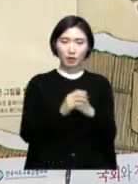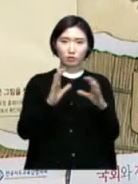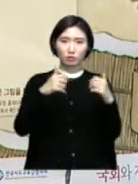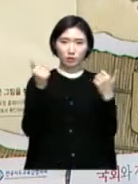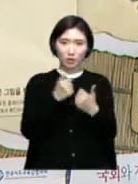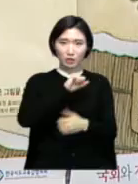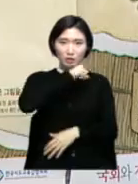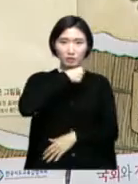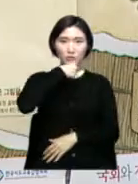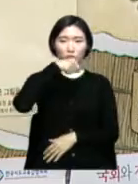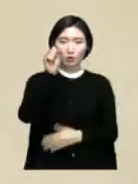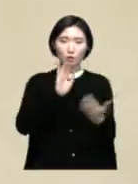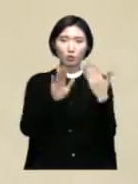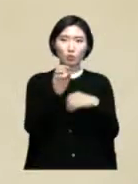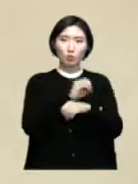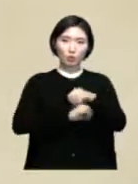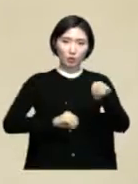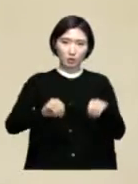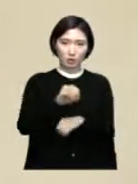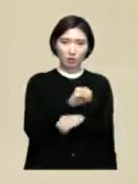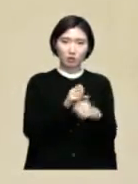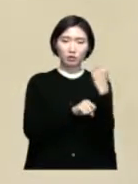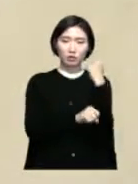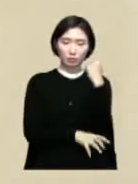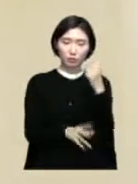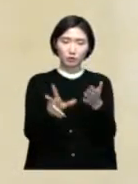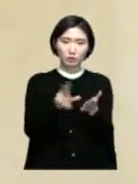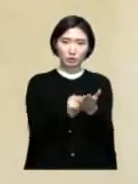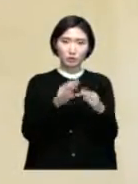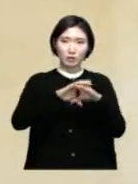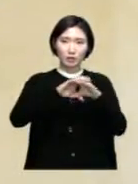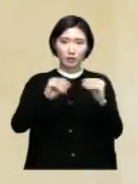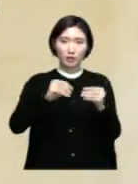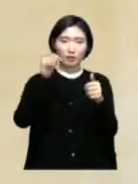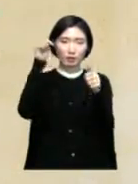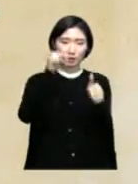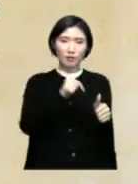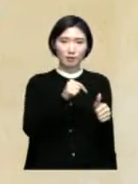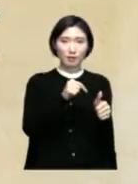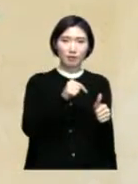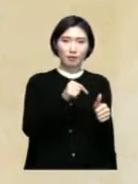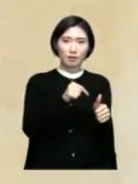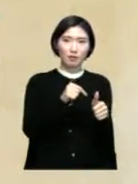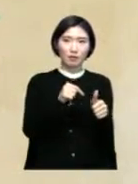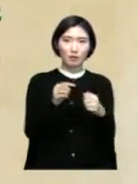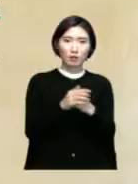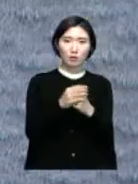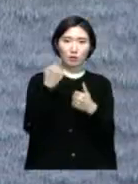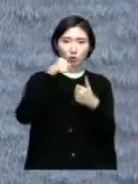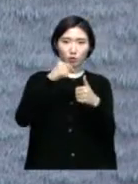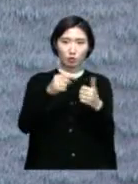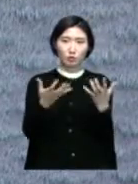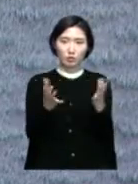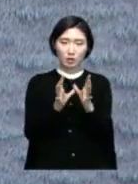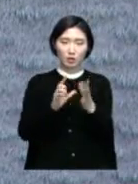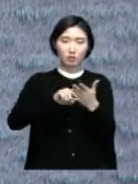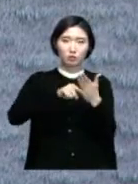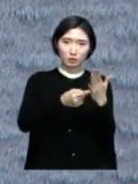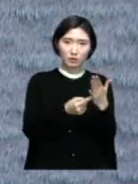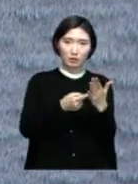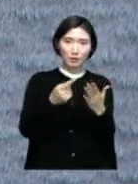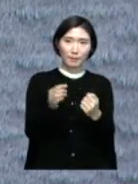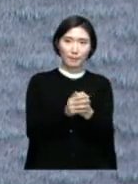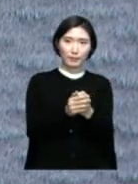통과 이후 오히려 누리과정에 근본적인 문제를 해결하라 며 목소리를 높이는 교육 깨 벌어놓은